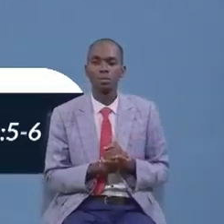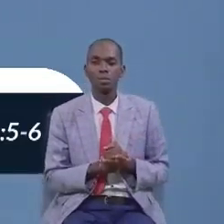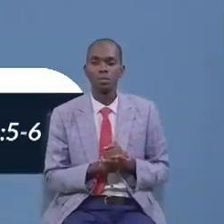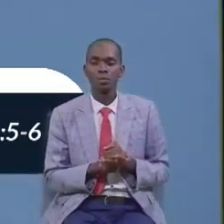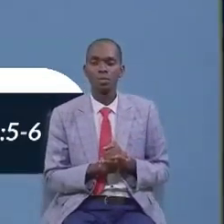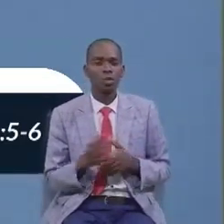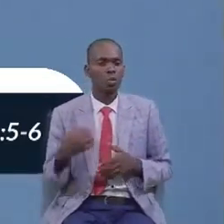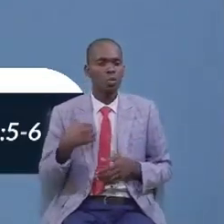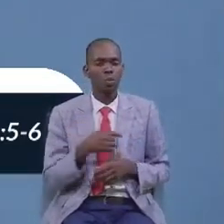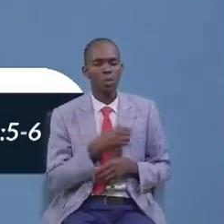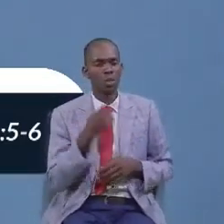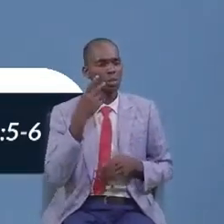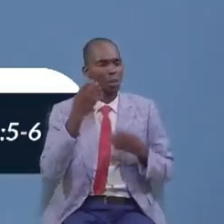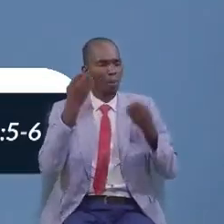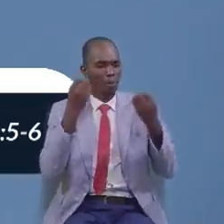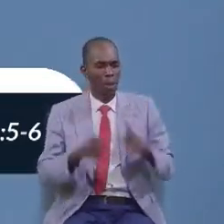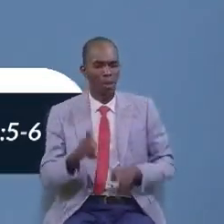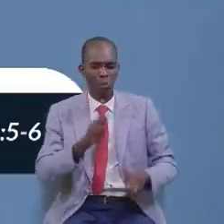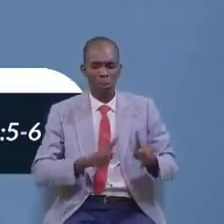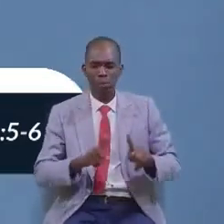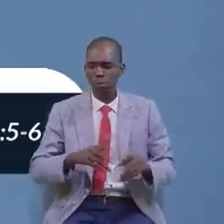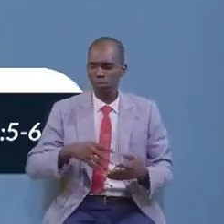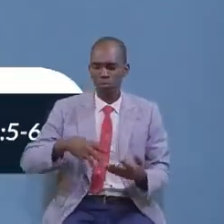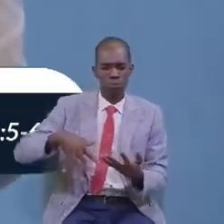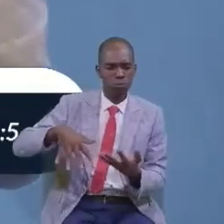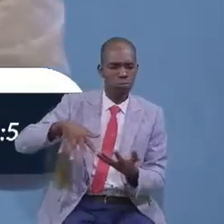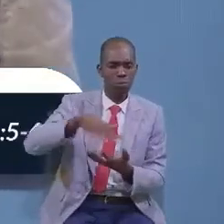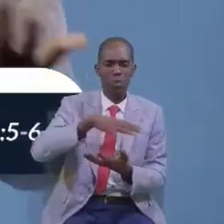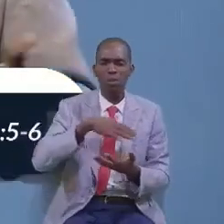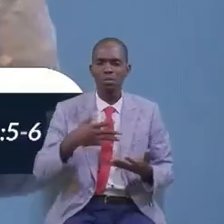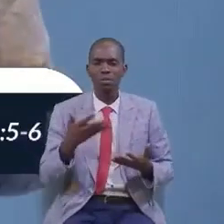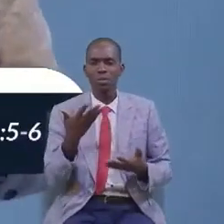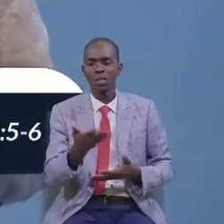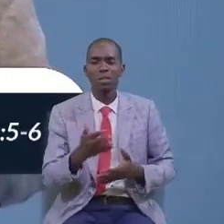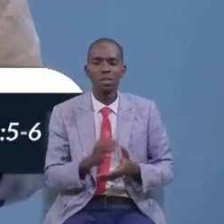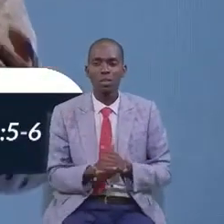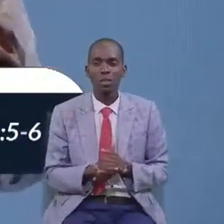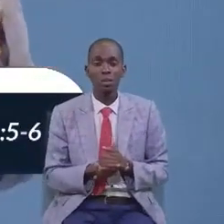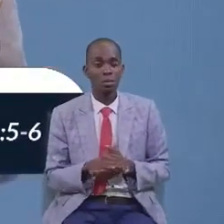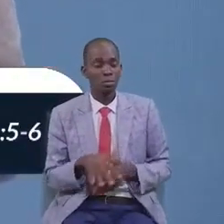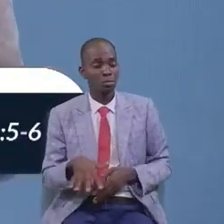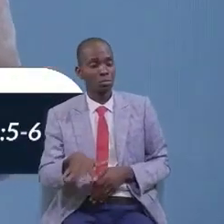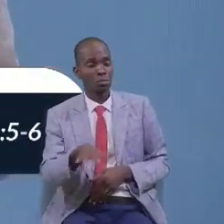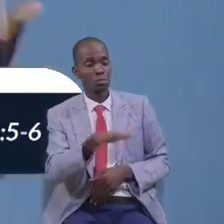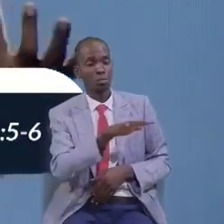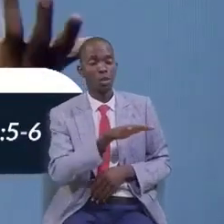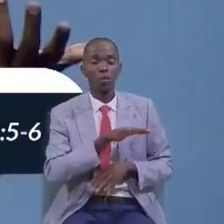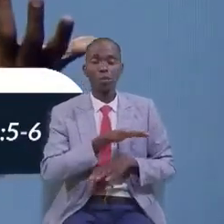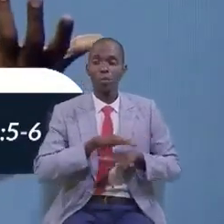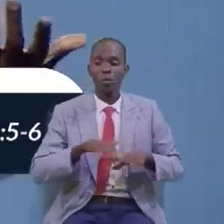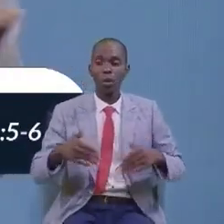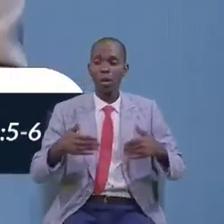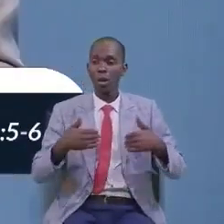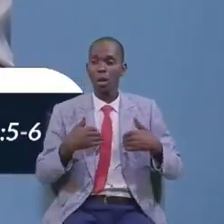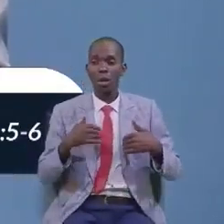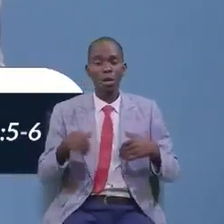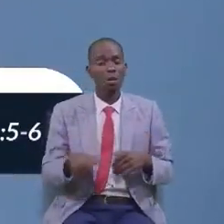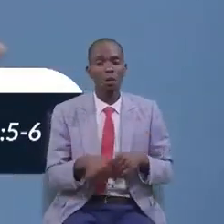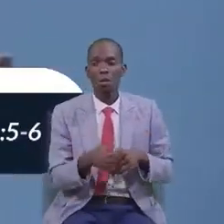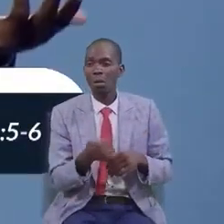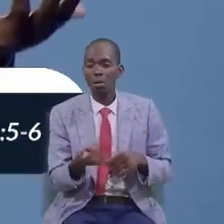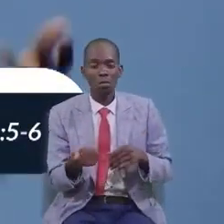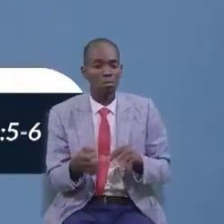So see many people around you. అనేక మంది మీ చుట్టూ మీరు చూస్తుంటారు కదా. Did you not have any value,